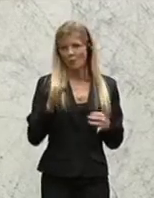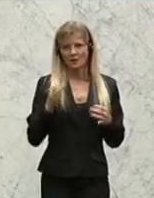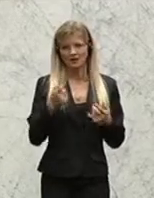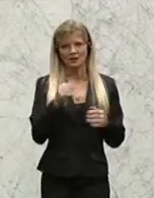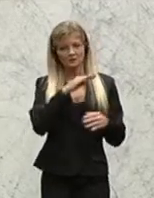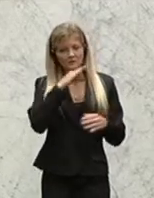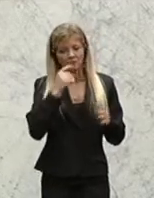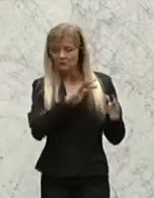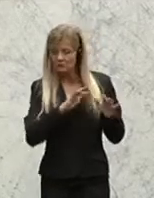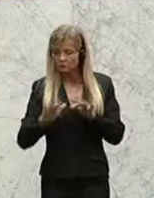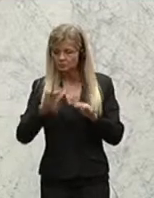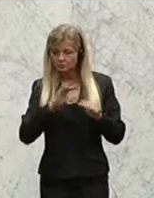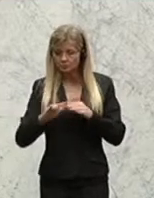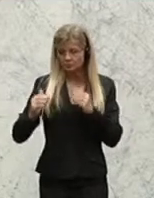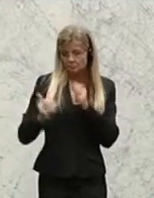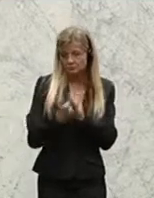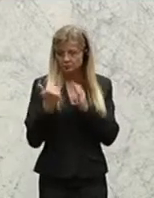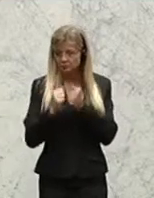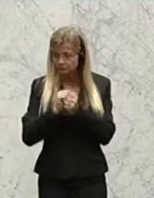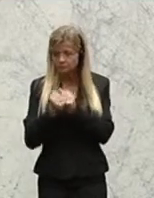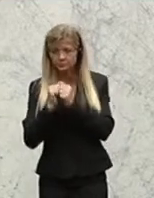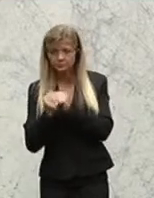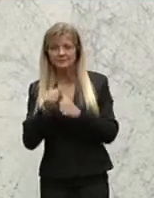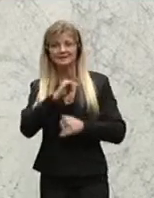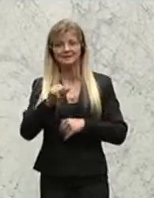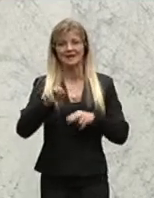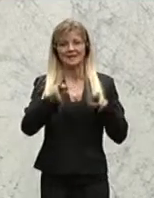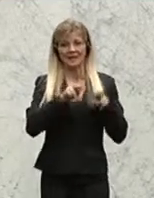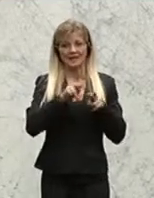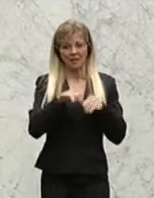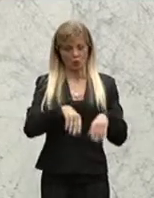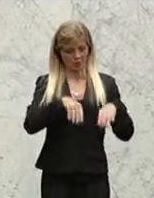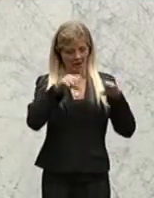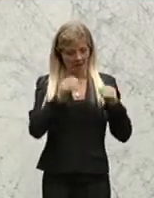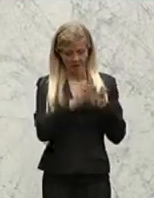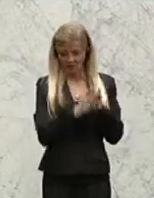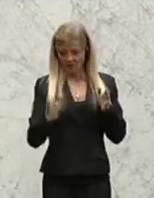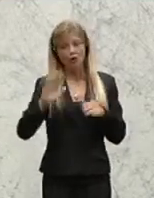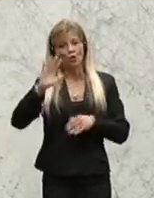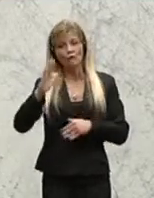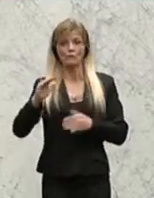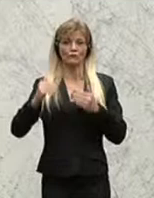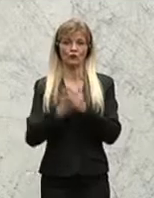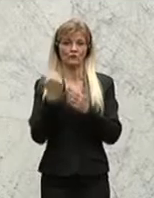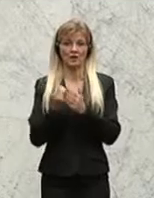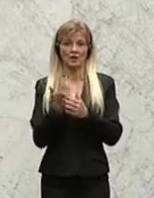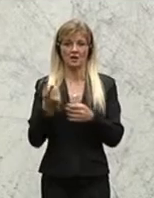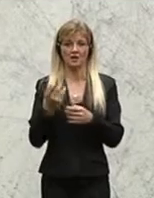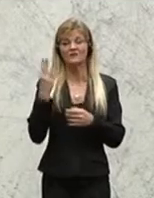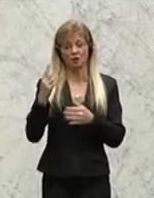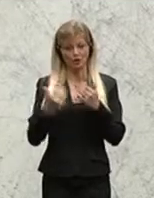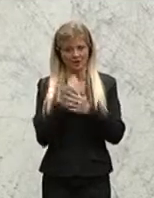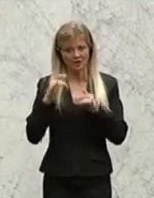seit Beginn dieser Regierungsperiode gab es 4 Novellen. Die 5. war soeben in Begutachtung und wird demnächst im Ministerrat